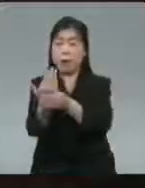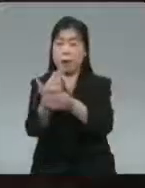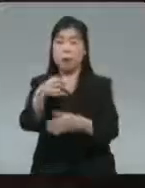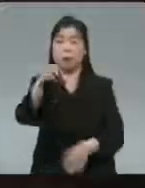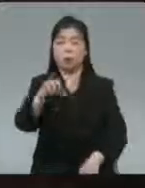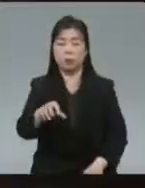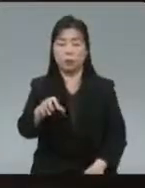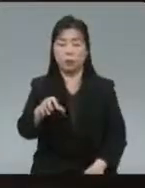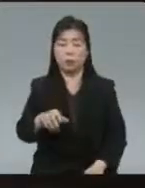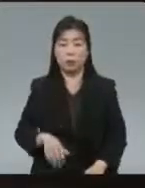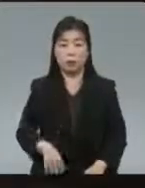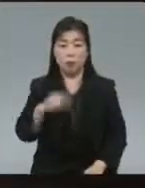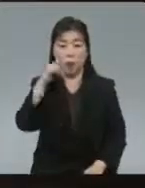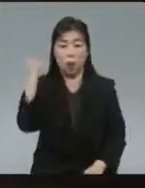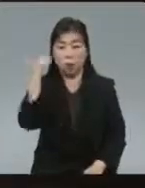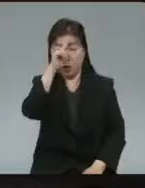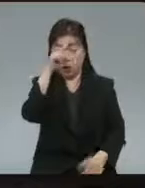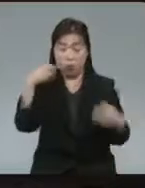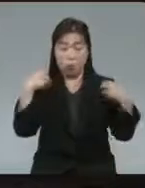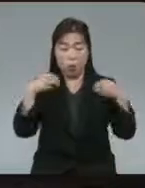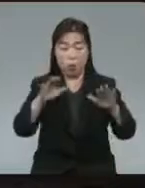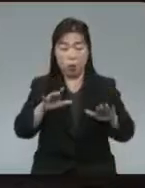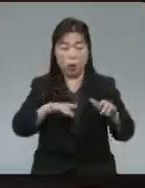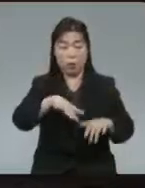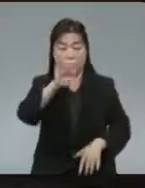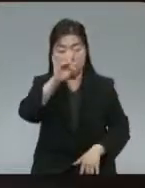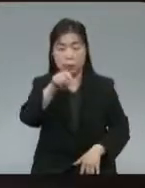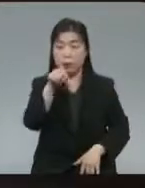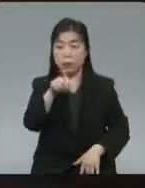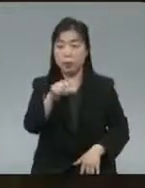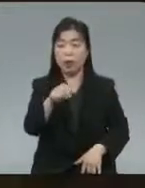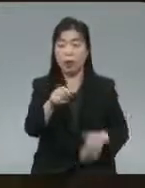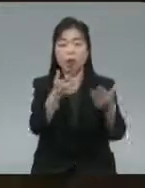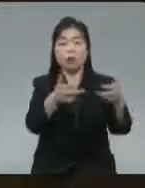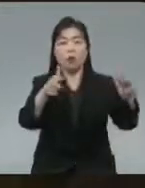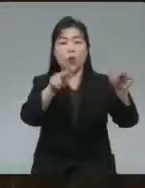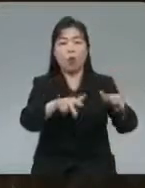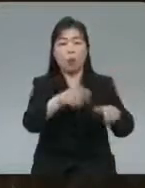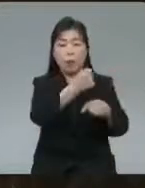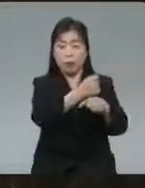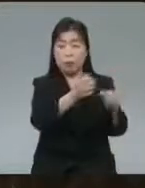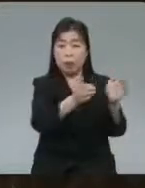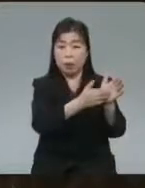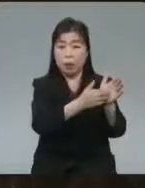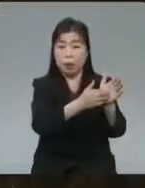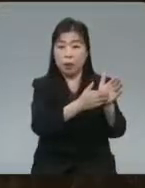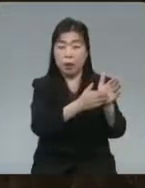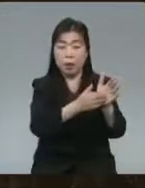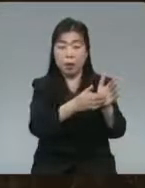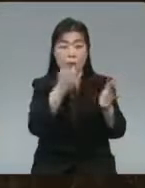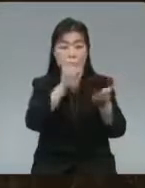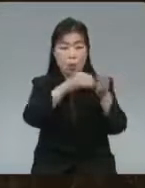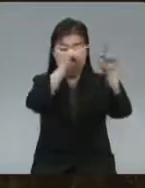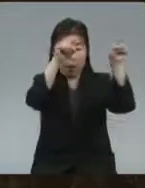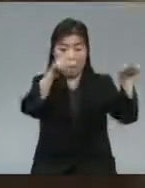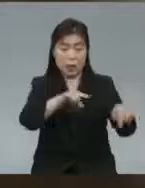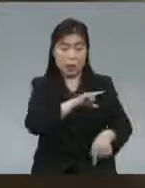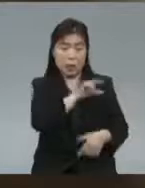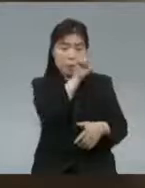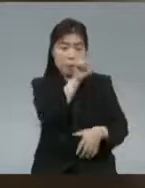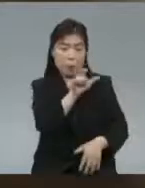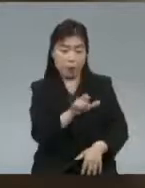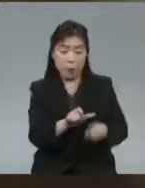ハンガリーを国賓訪問しました韓国の首脳が案がリーを訪問したのは2001年に